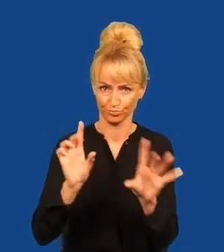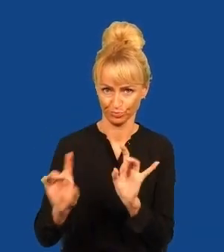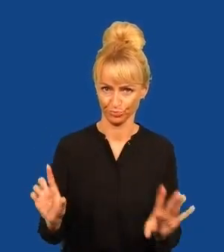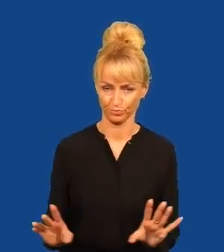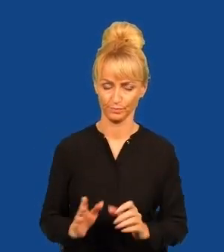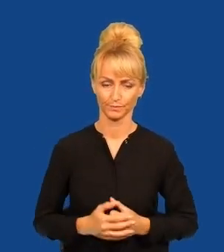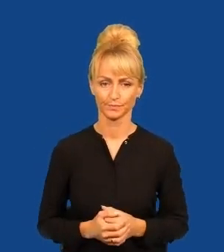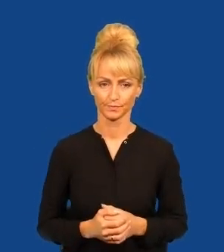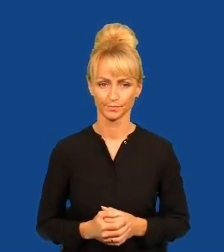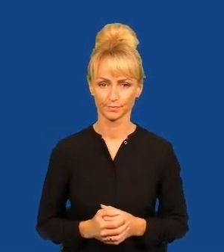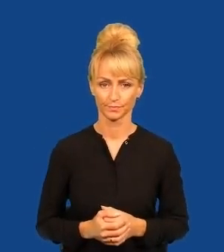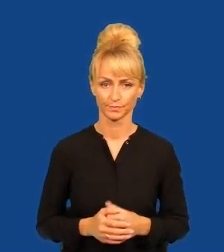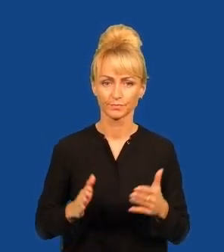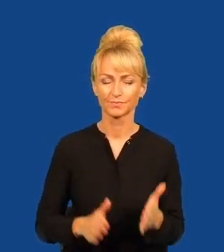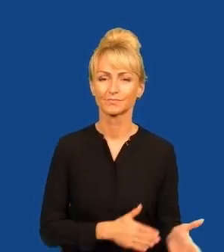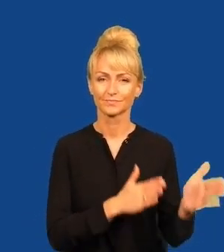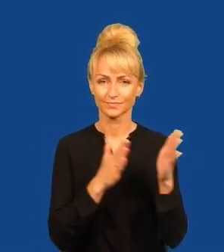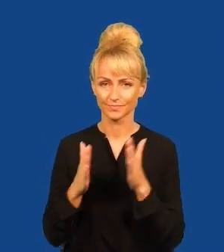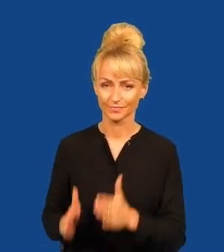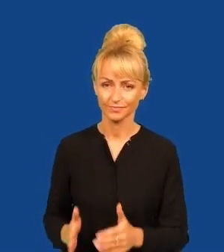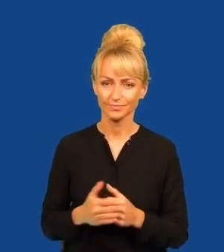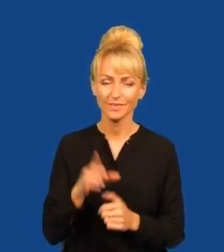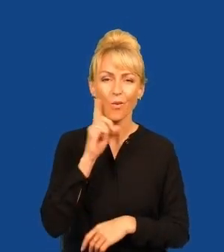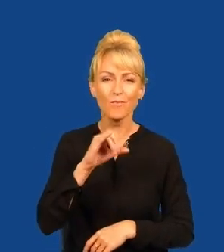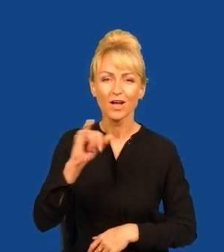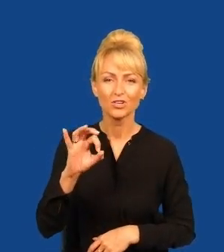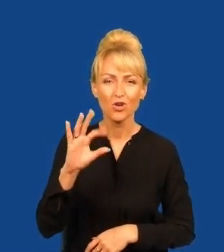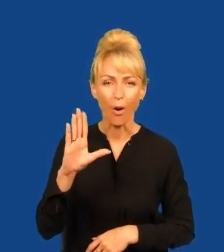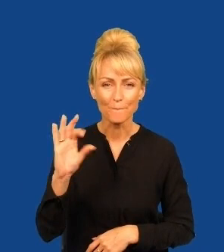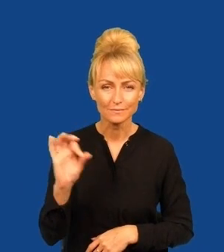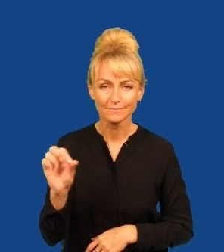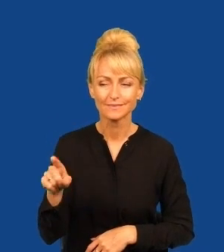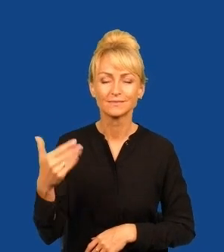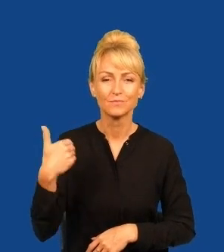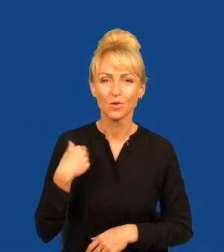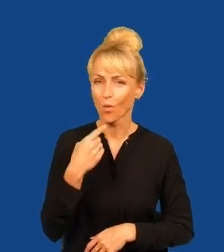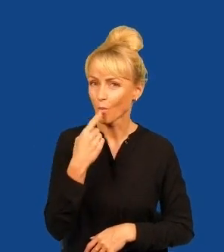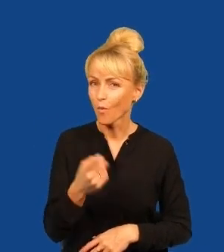Dalej, Steve Jobs mówił, że dobra usługa to 3 kliknięcia, ale czy zawsze?